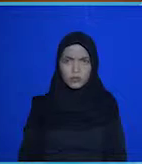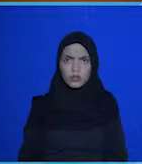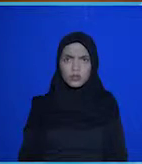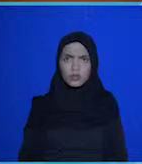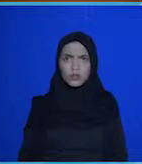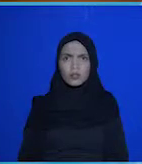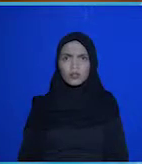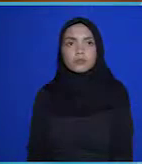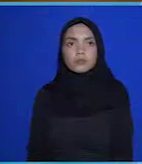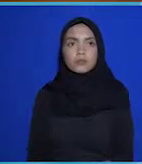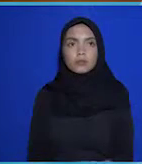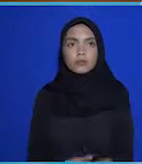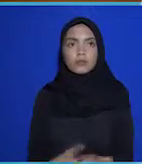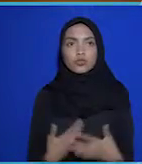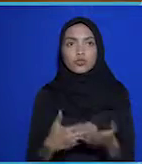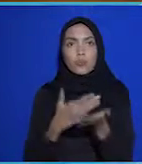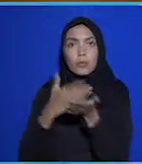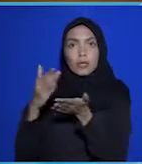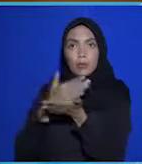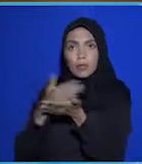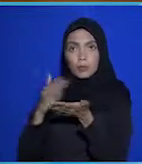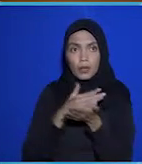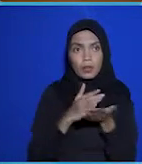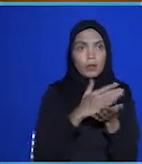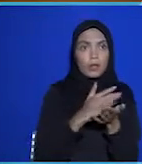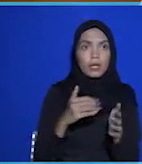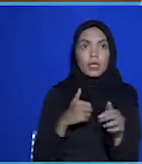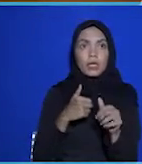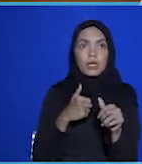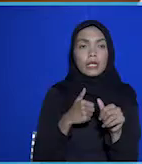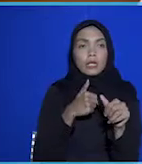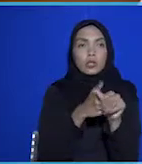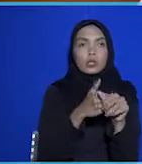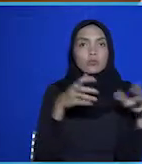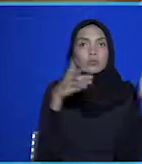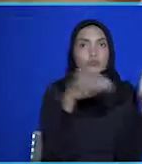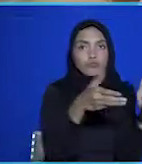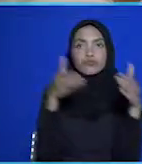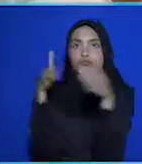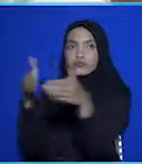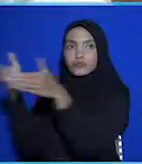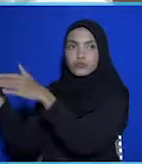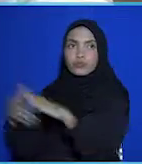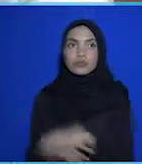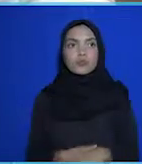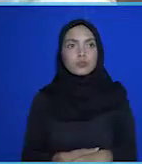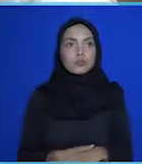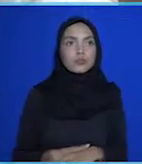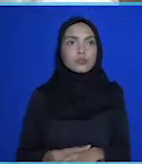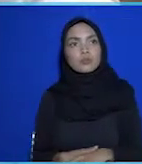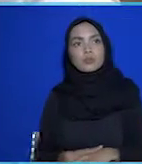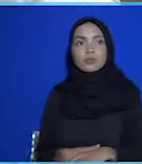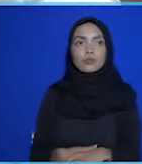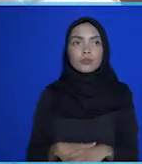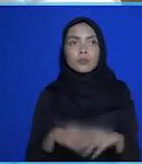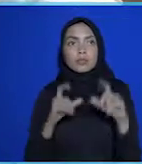aksi ini sudah kita bagi-bagi sesuai dengan kewenangannya masing-masing. Kemudian juga di